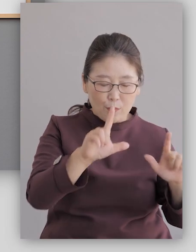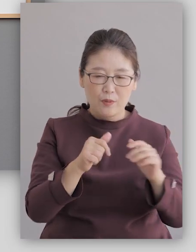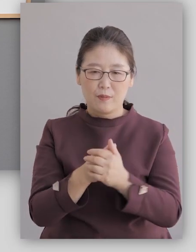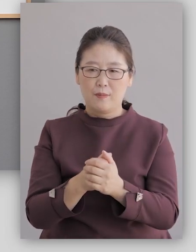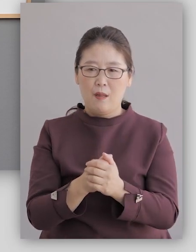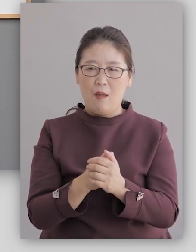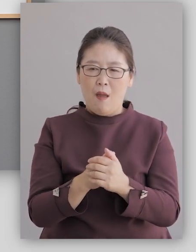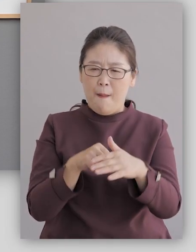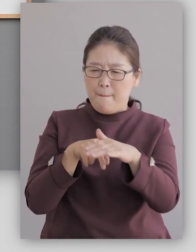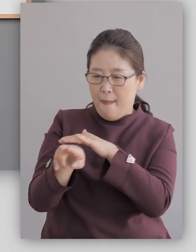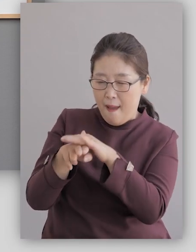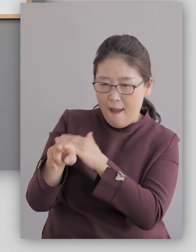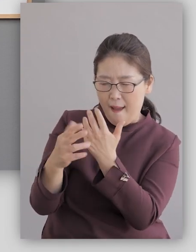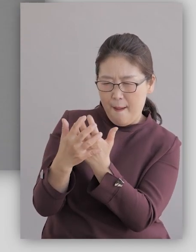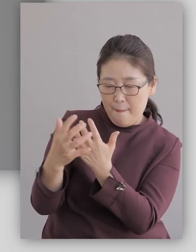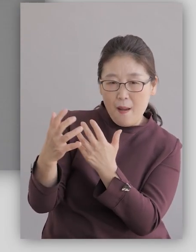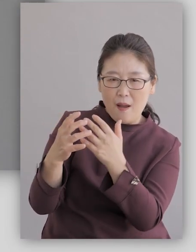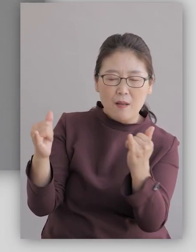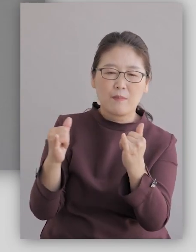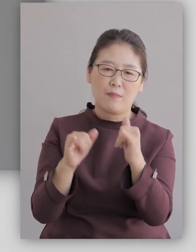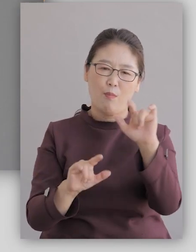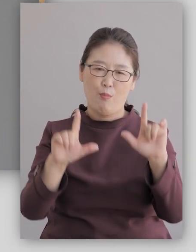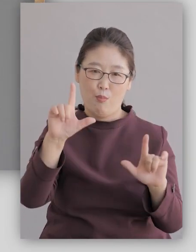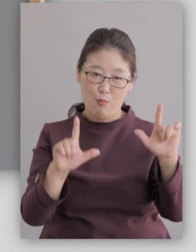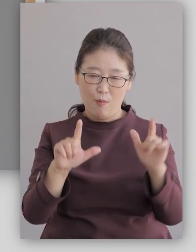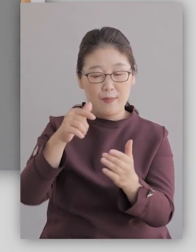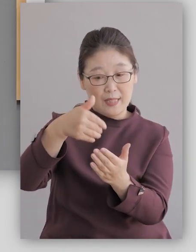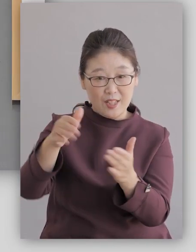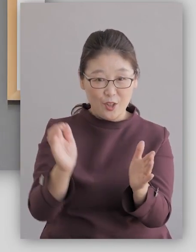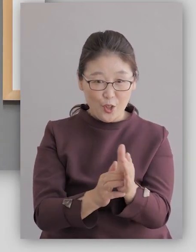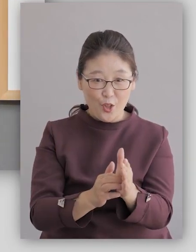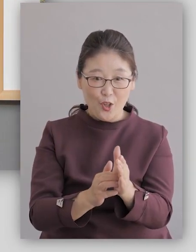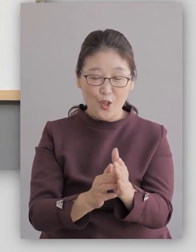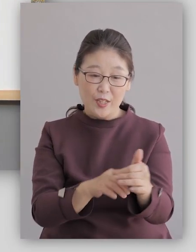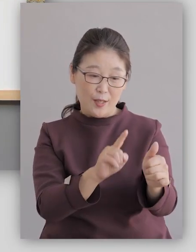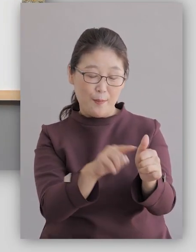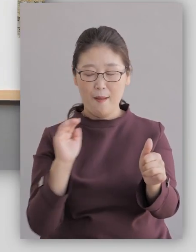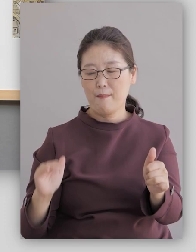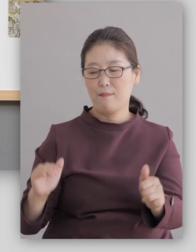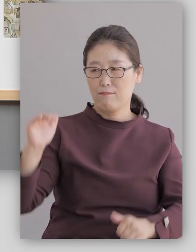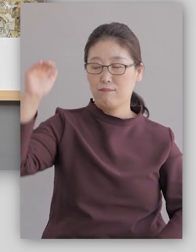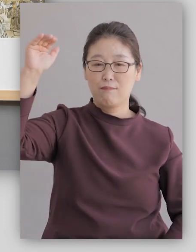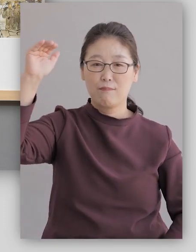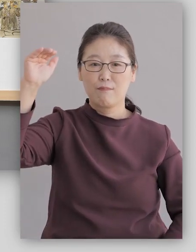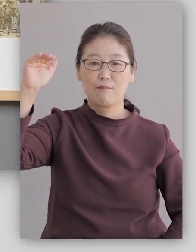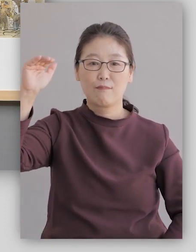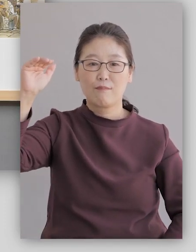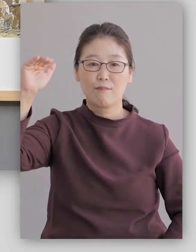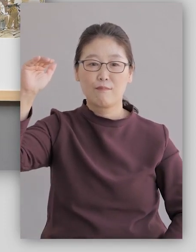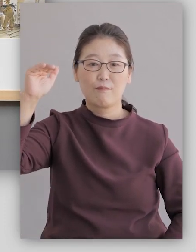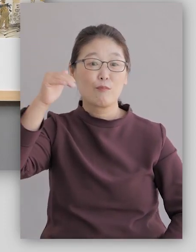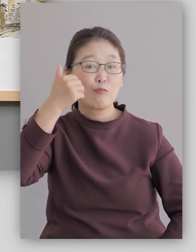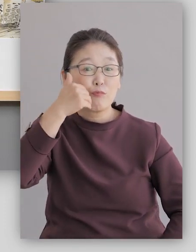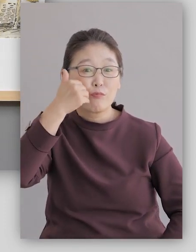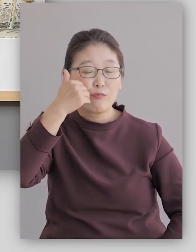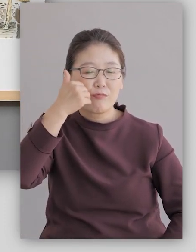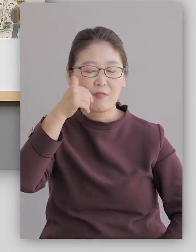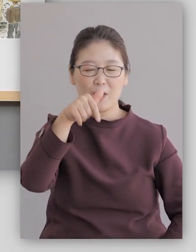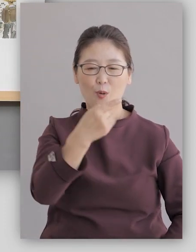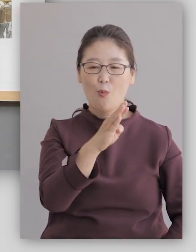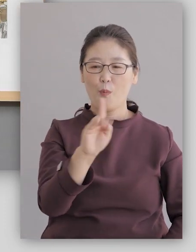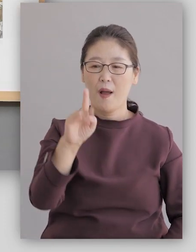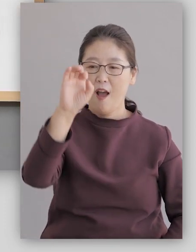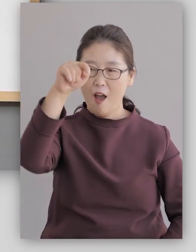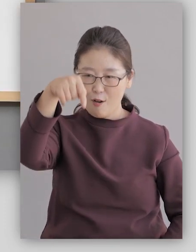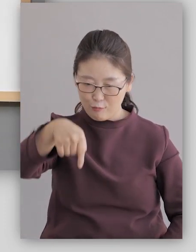장면을 작품을 했죠. 이 청소년은 나중에 커서 누가 됐을 것 같습니까? 네, 고바우